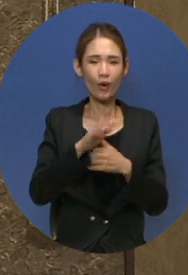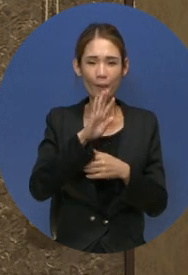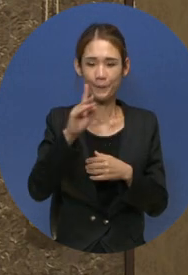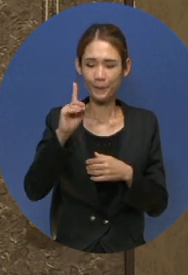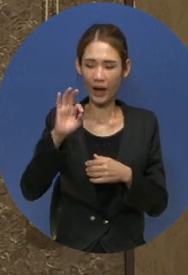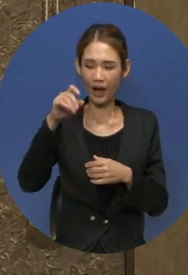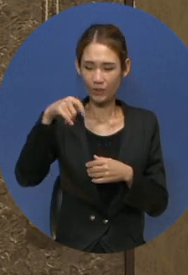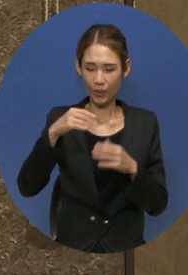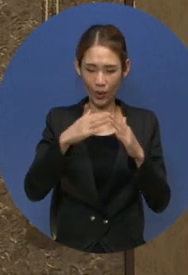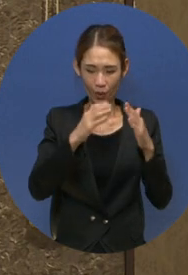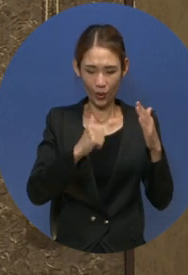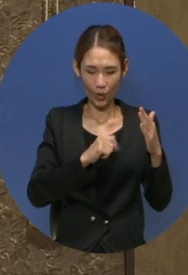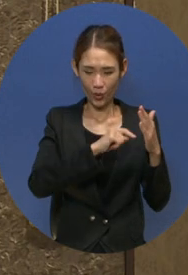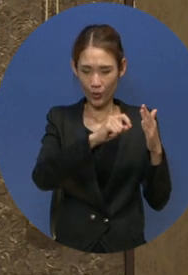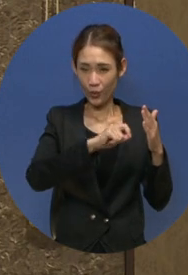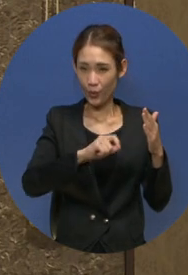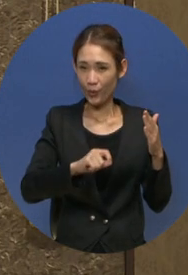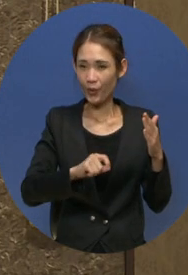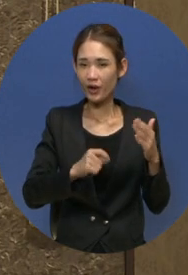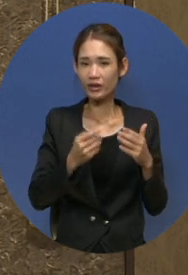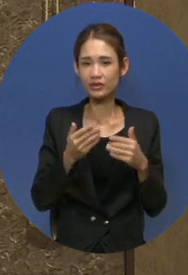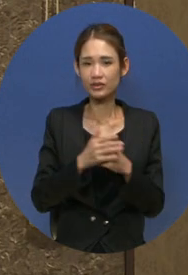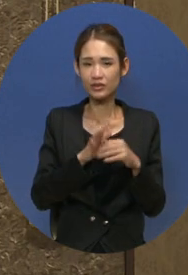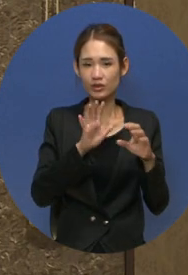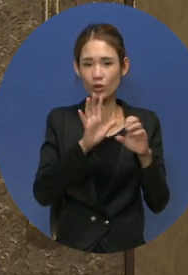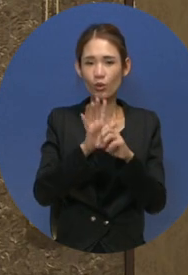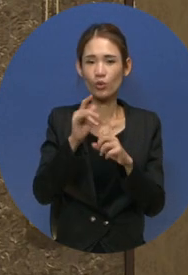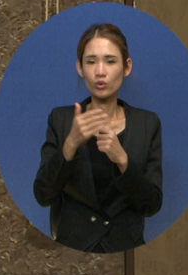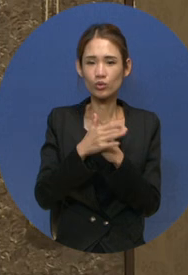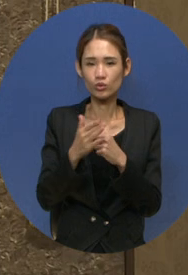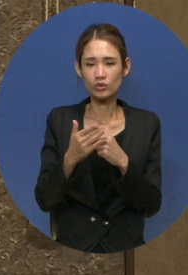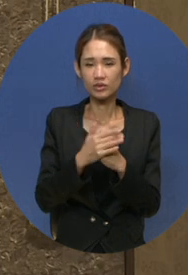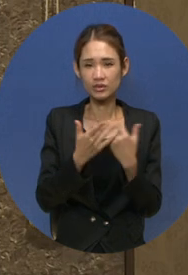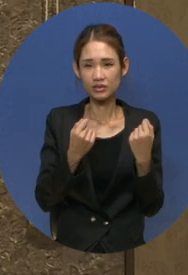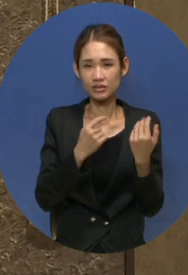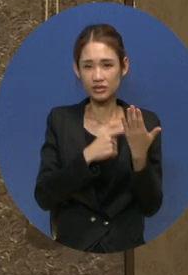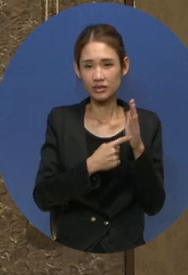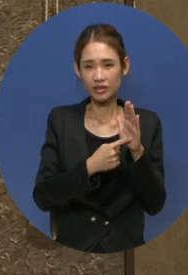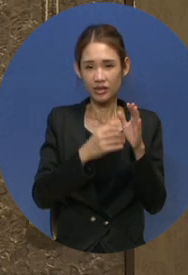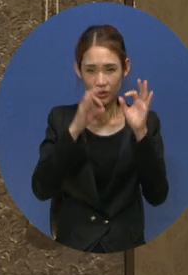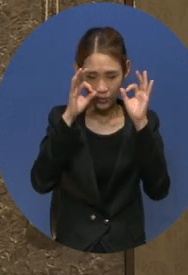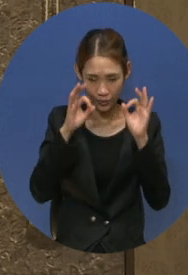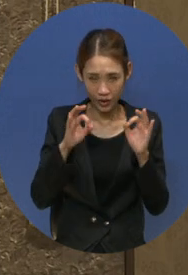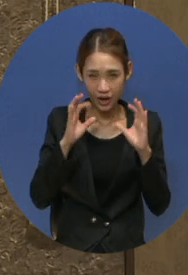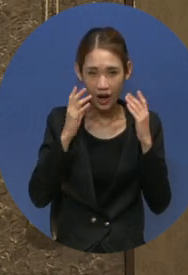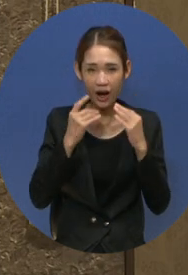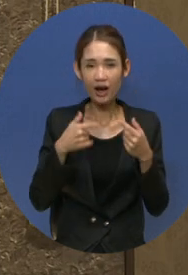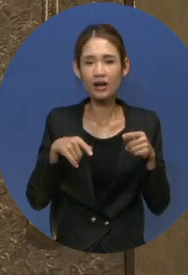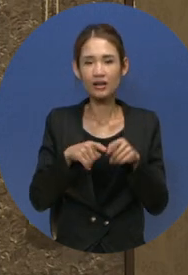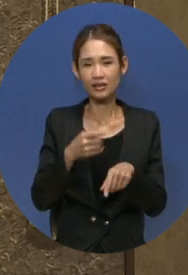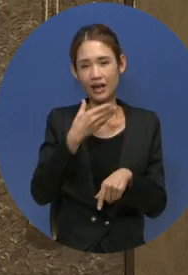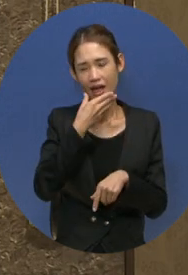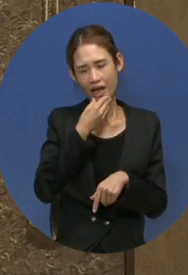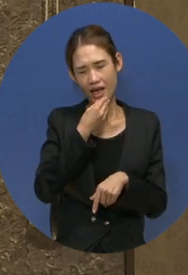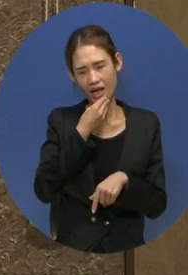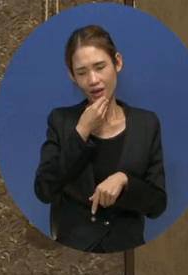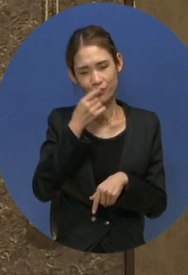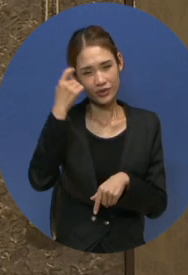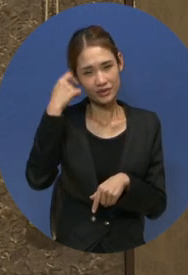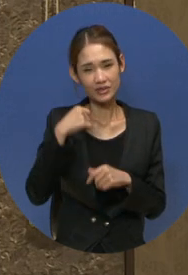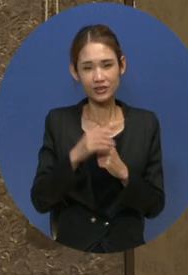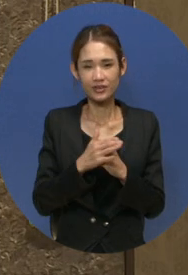방명록에다가 이렇게 적어 주셨는데 이 코로나 시국에 네. 이런 전시를 보면서 아이들하고 너무 행복한 시간을